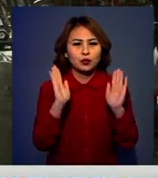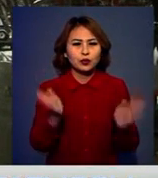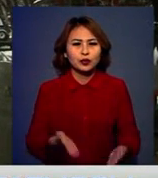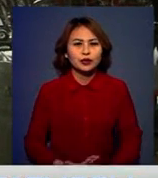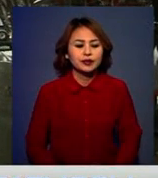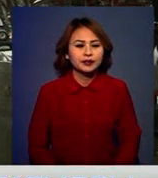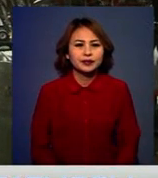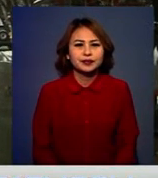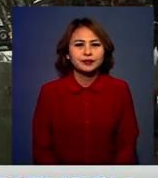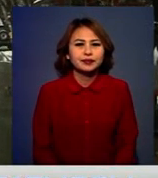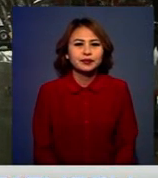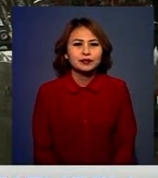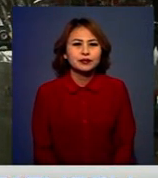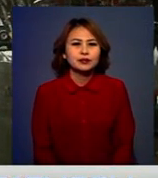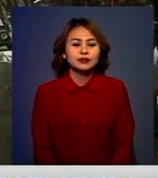отыр.